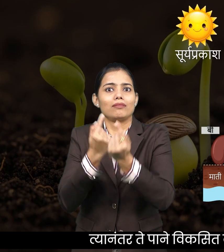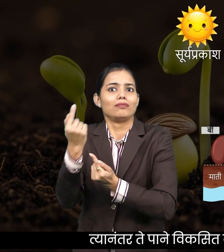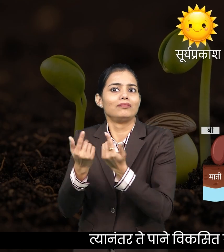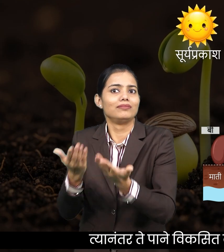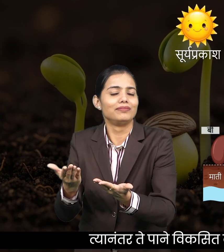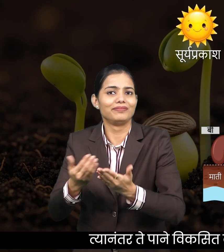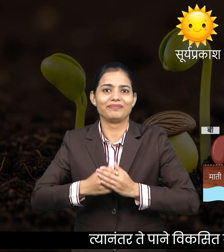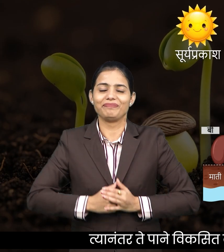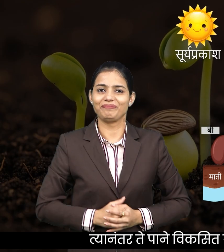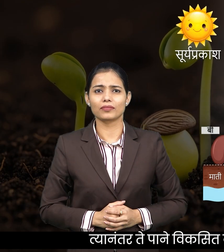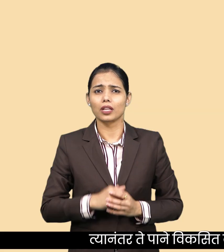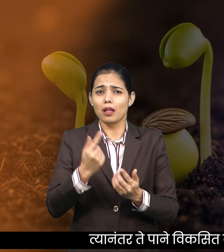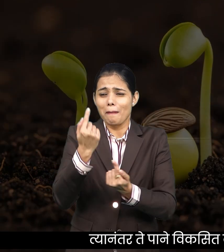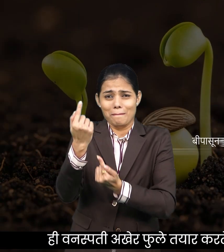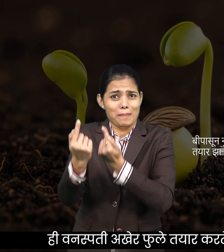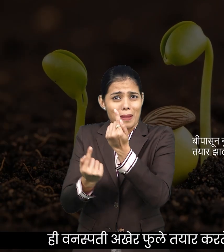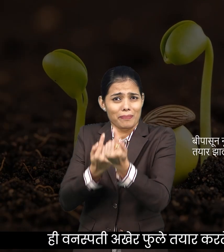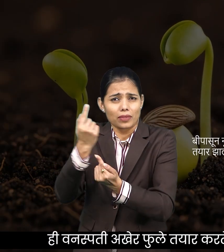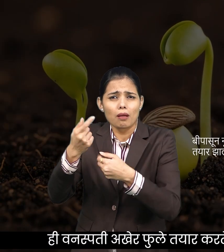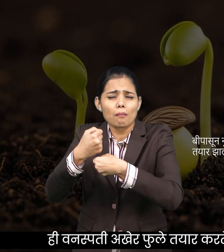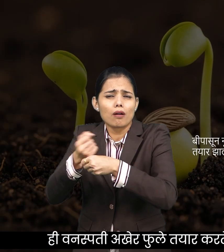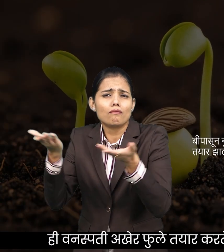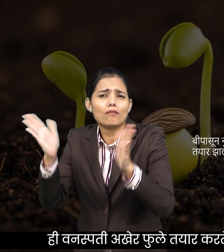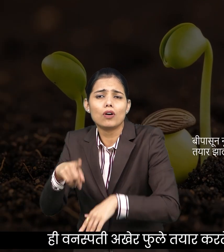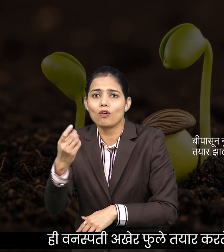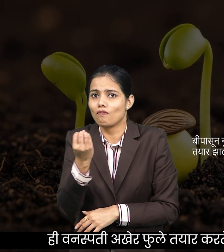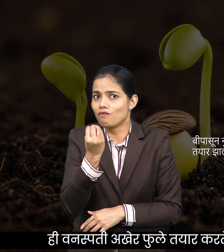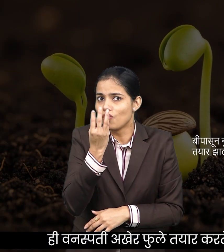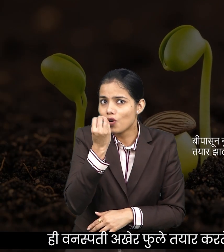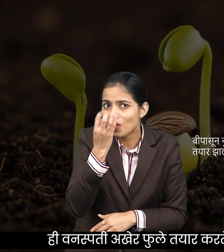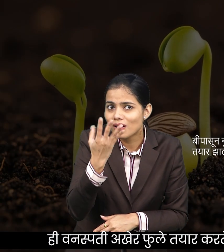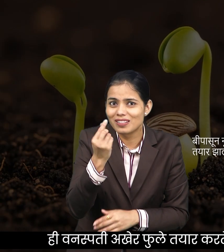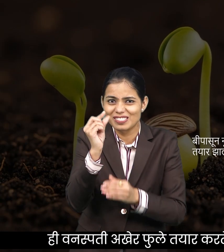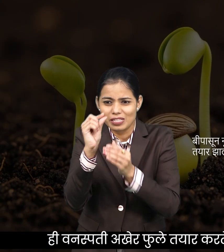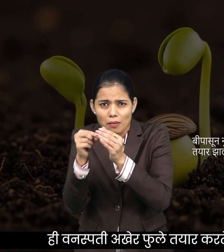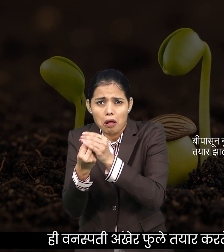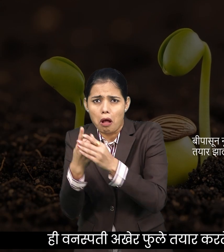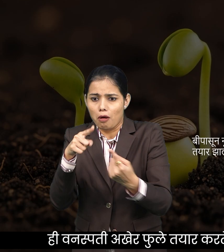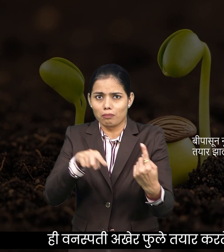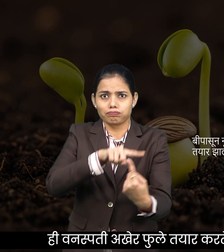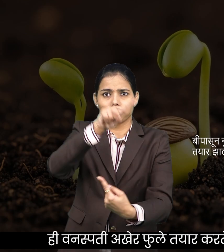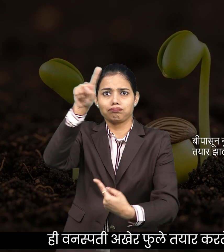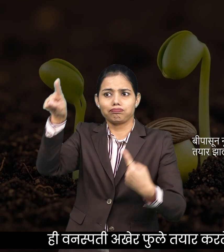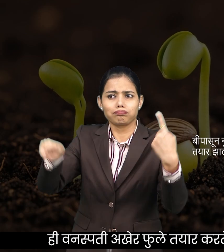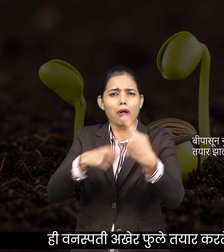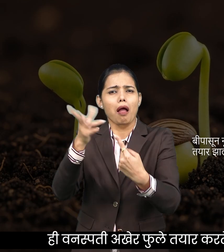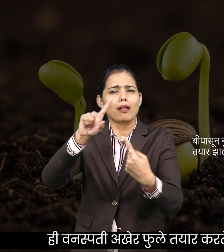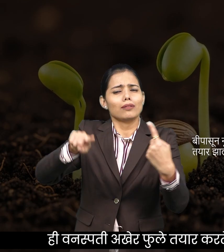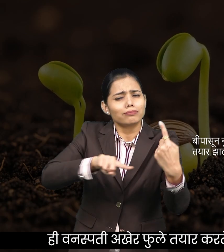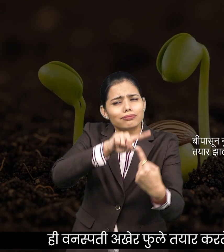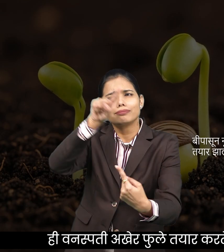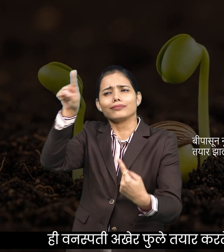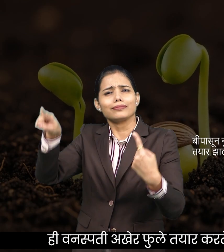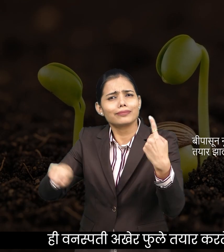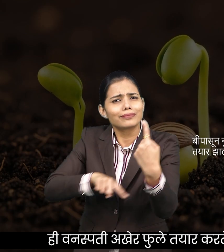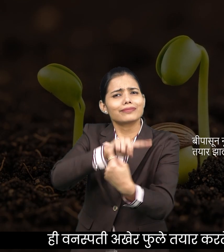प्रौढ वनस्पतींमध्ये वाढते. ही वनस्पती अखेर फुले तयार करते, बिया तयार करते